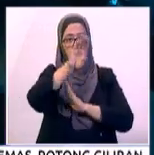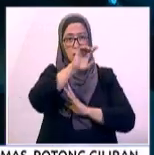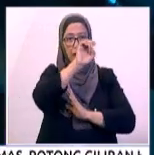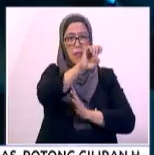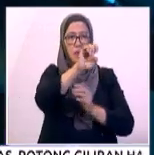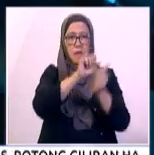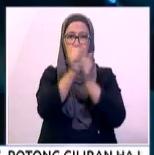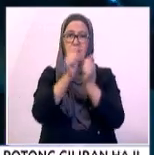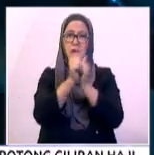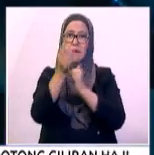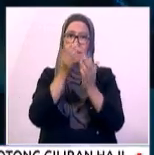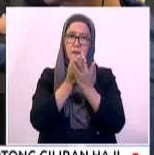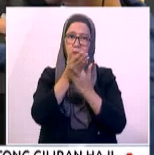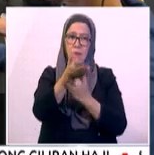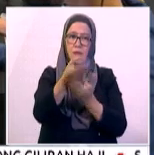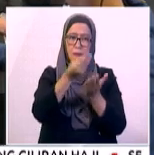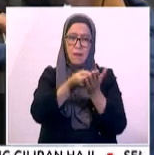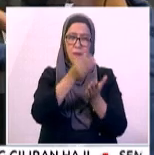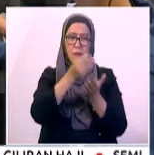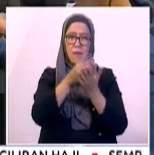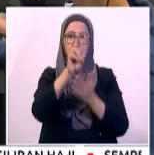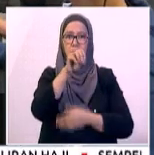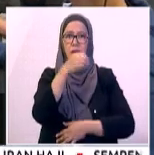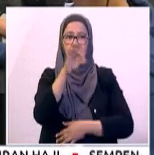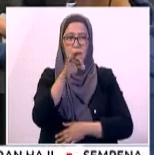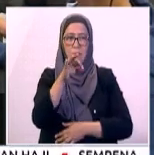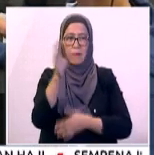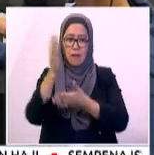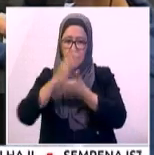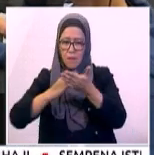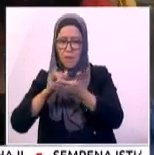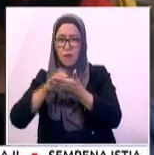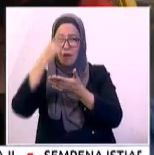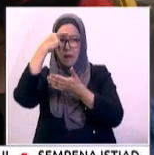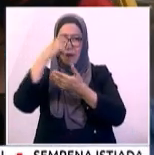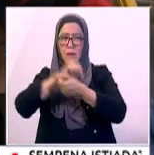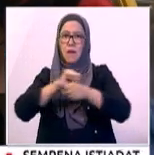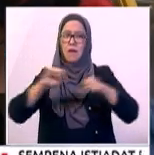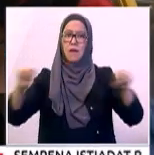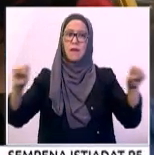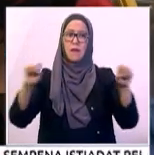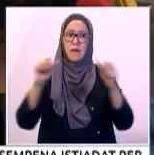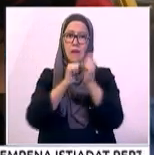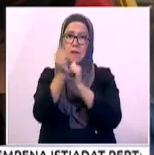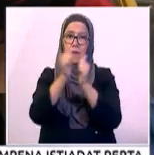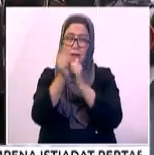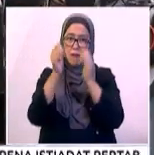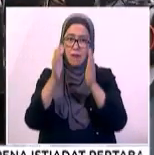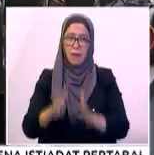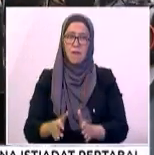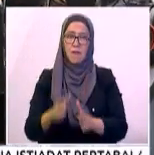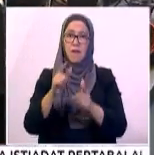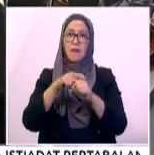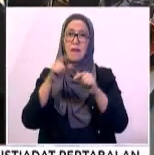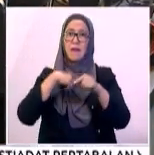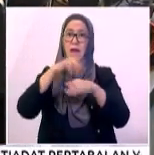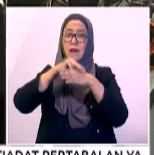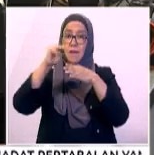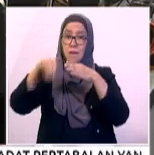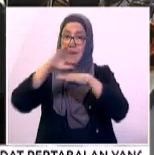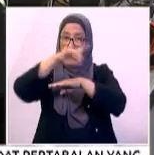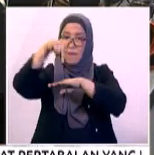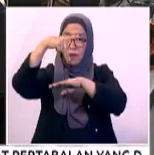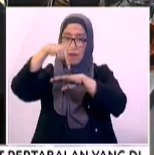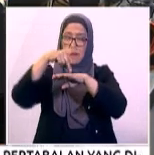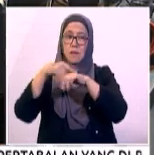2019. Sebahagian bajet berkenaan diperuntukkan untuk persediaan atlet ke temasya Sukan SEA Filipina yang pertama kali menawarkan